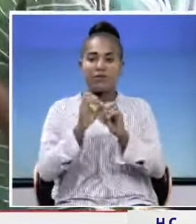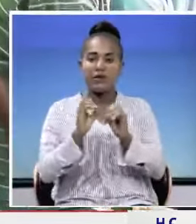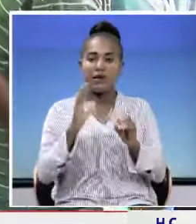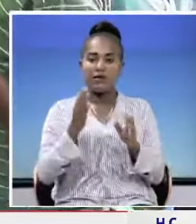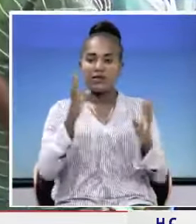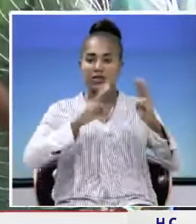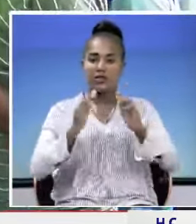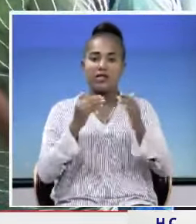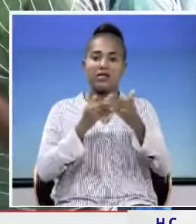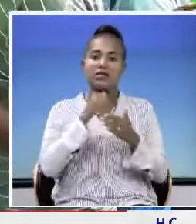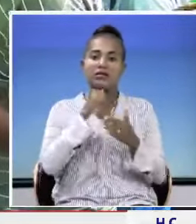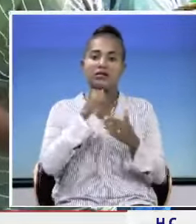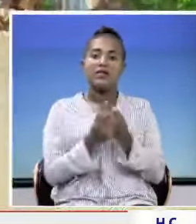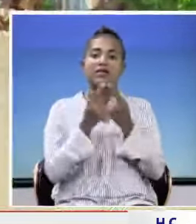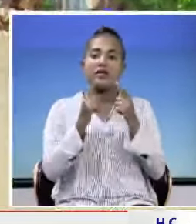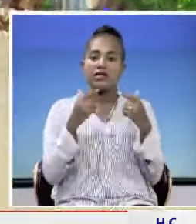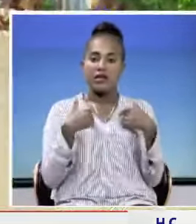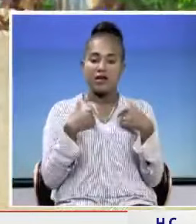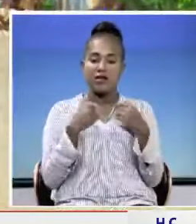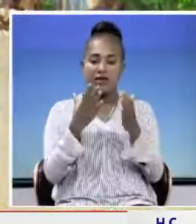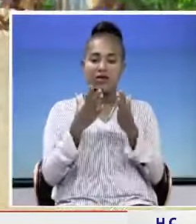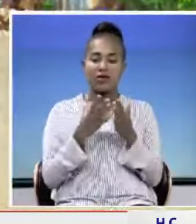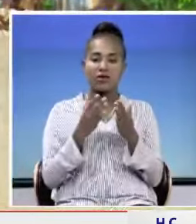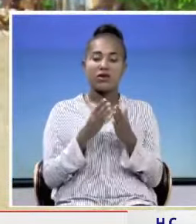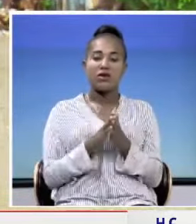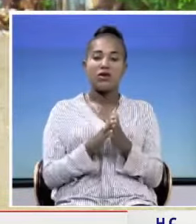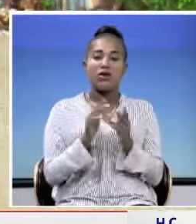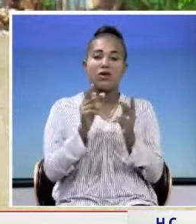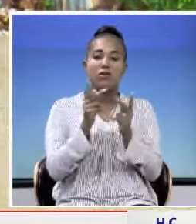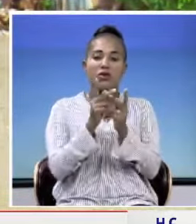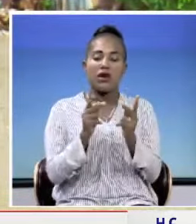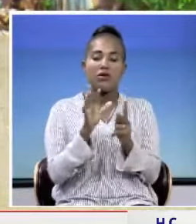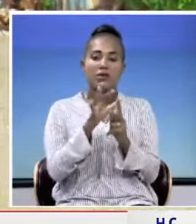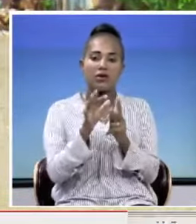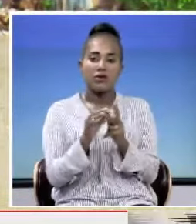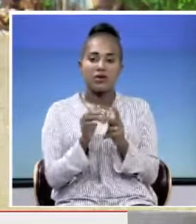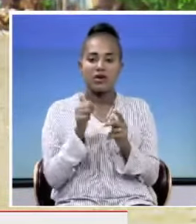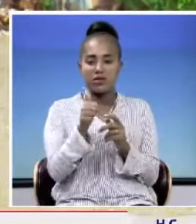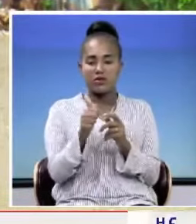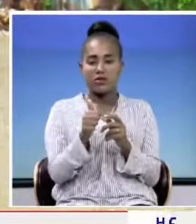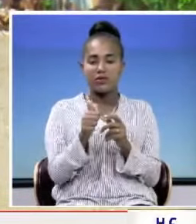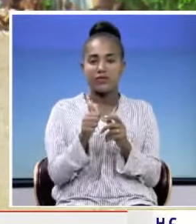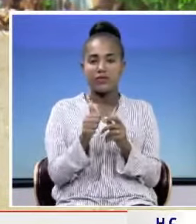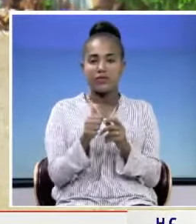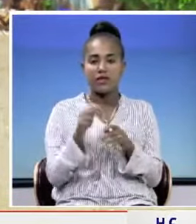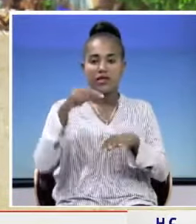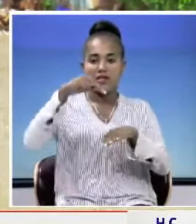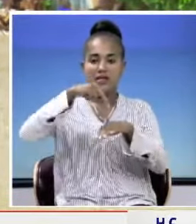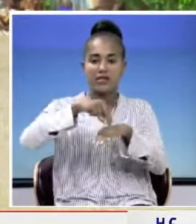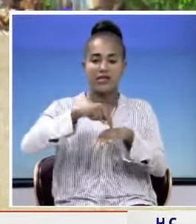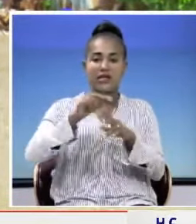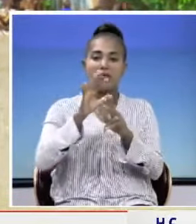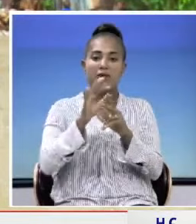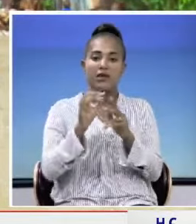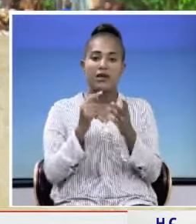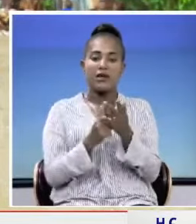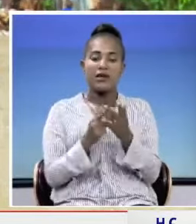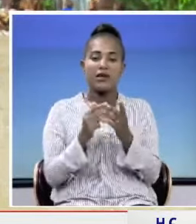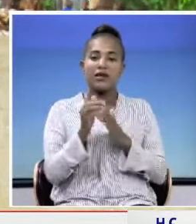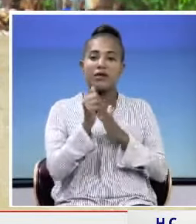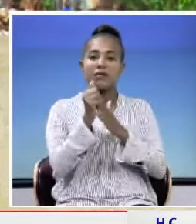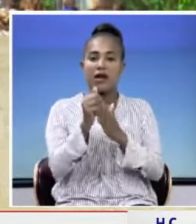ችግር እንዳልደረሰባቸውና ንጻን እንዳለው የፈለጉትን በማንም ጎትጓሽ ሳይወተጉታቸው ያራሳቸው በነሳቸው እንደሰንሳሽነት ይመርጠናል ማለት